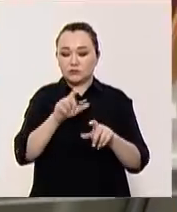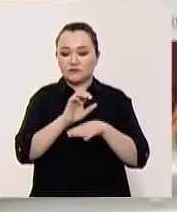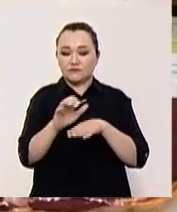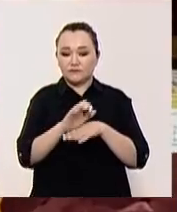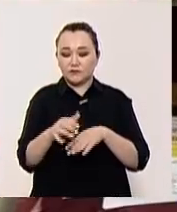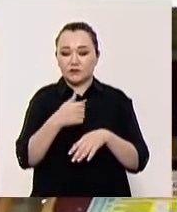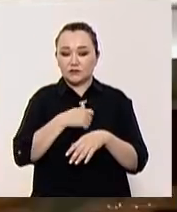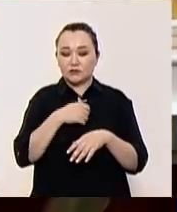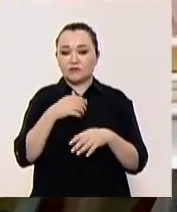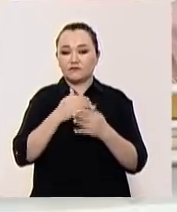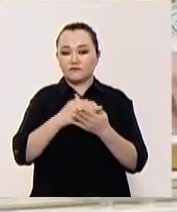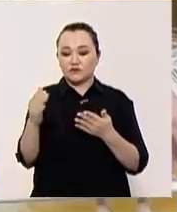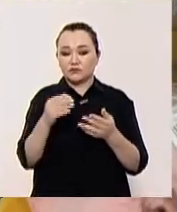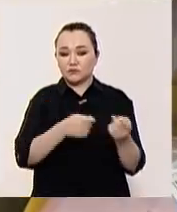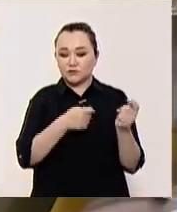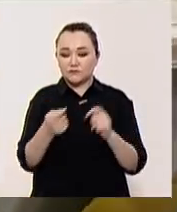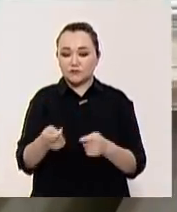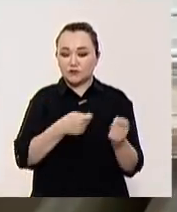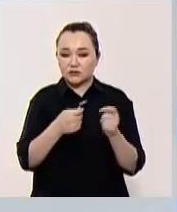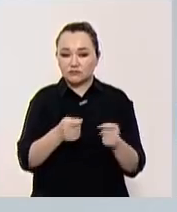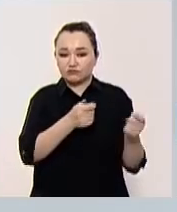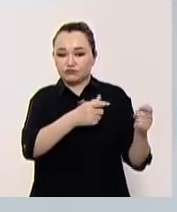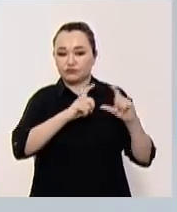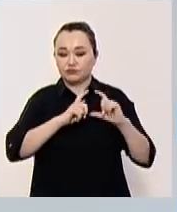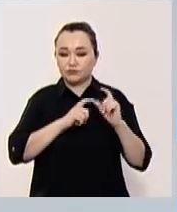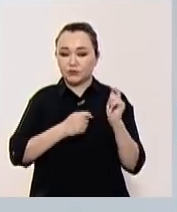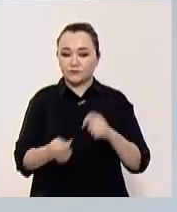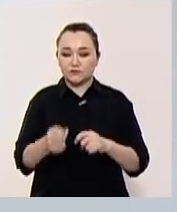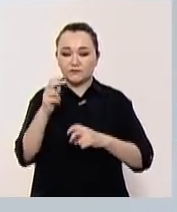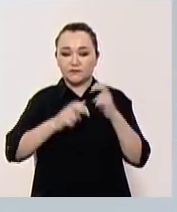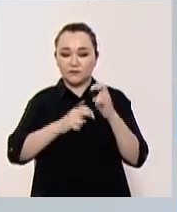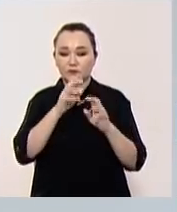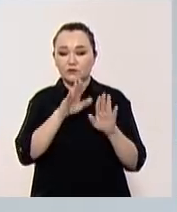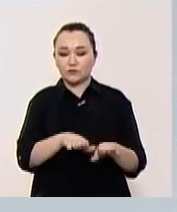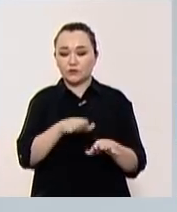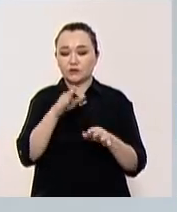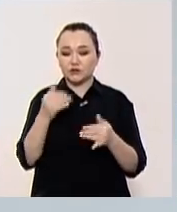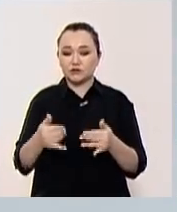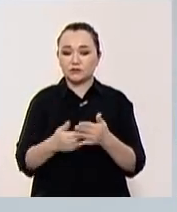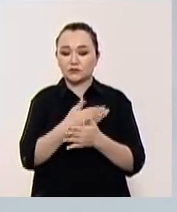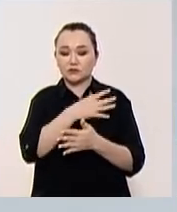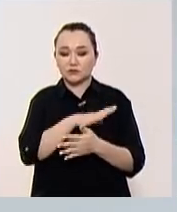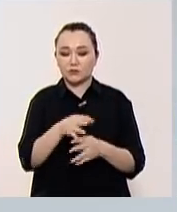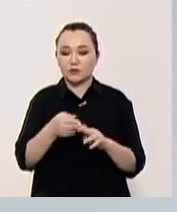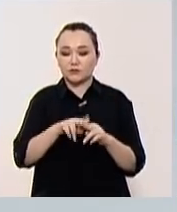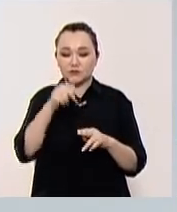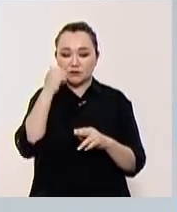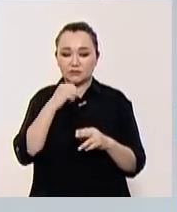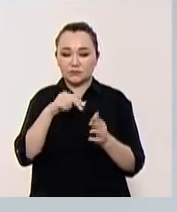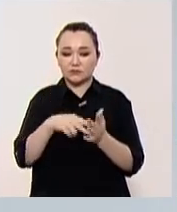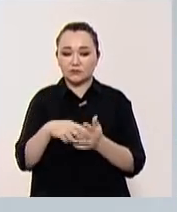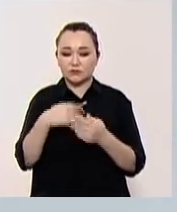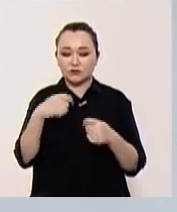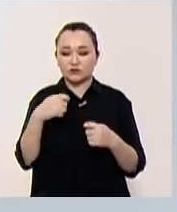бізге өнімді жоғарғы бағамен жеткізуде дейді. Ал кейбір сауда орындары әзірге жаңа өнім алмаған, сондықтан ескі бағамен сатуда.